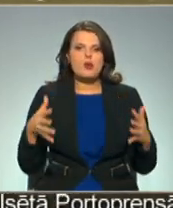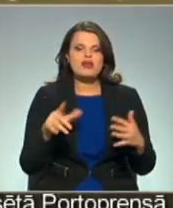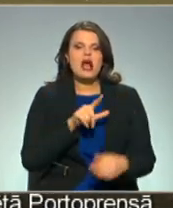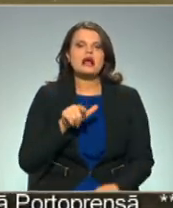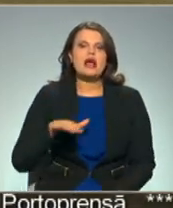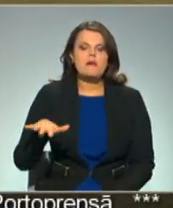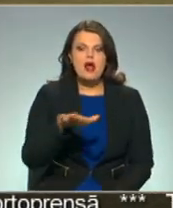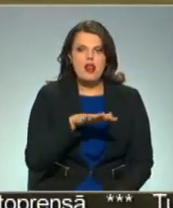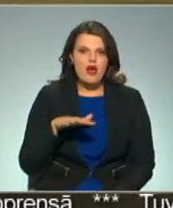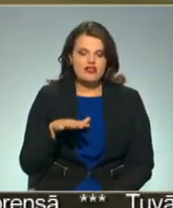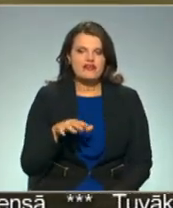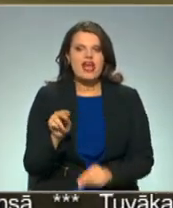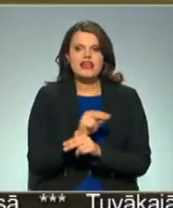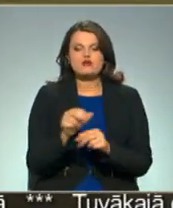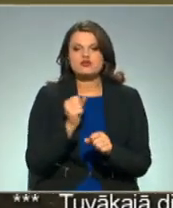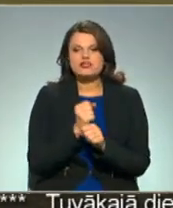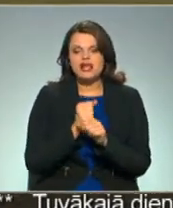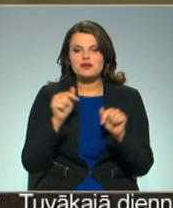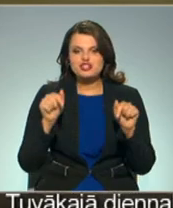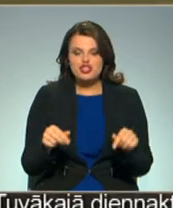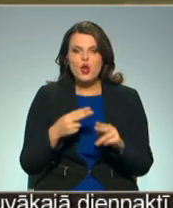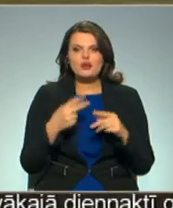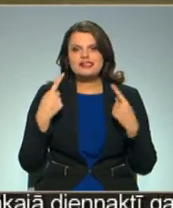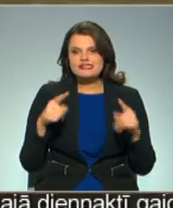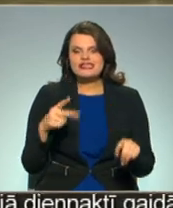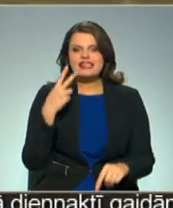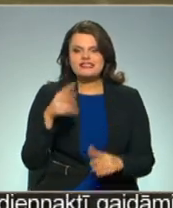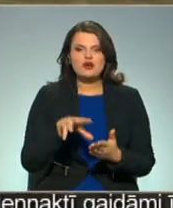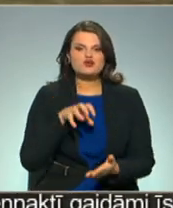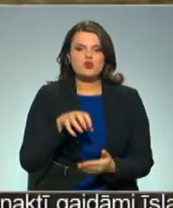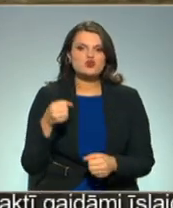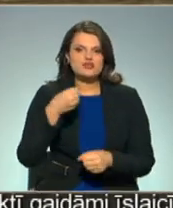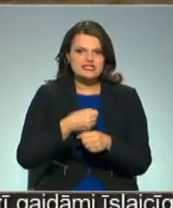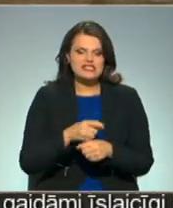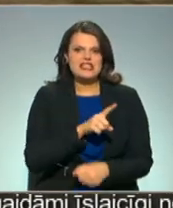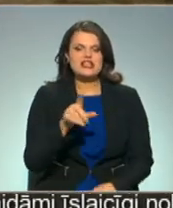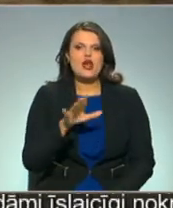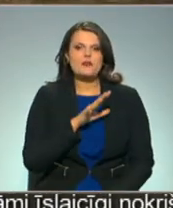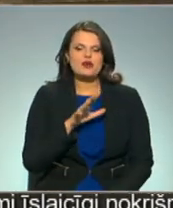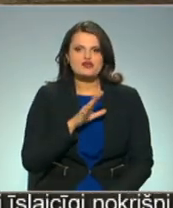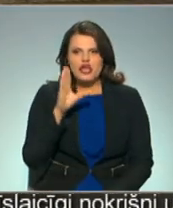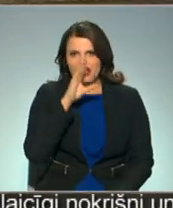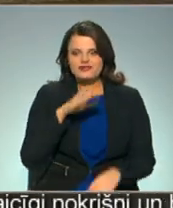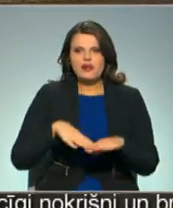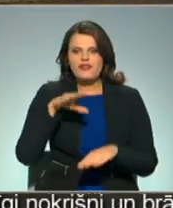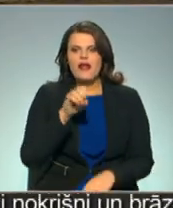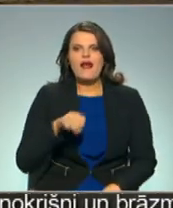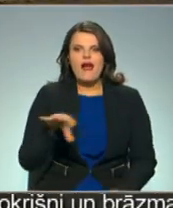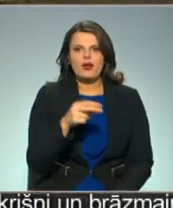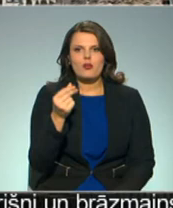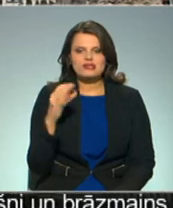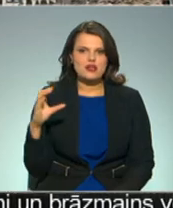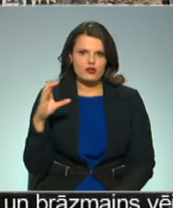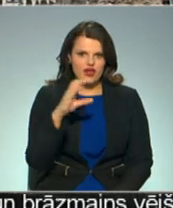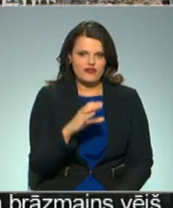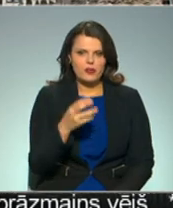Latvijā. Rekonstrukcijas darbi gan šajā, gan vēl citās divās sūkņu stacijās bijuši iespējami ar Eiropas fondu līdzfinansēm.